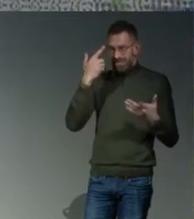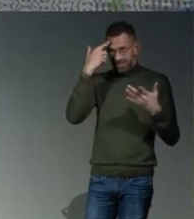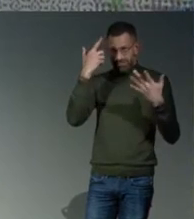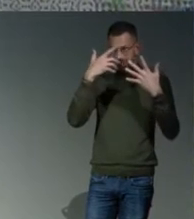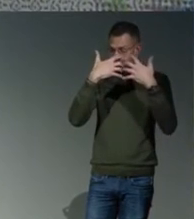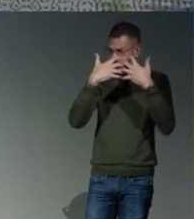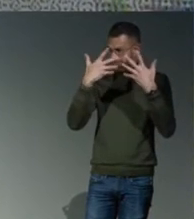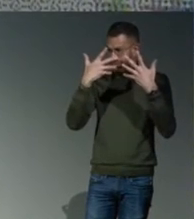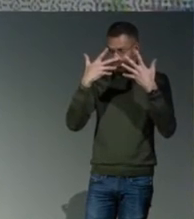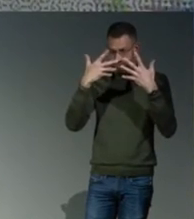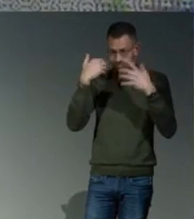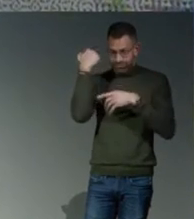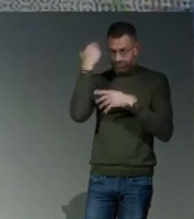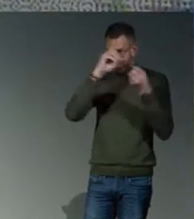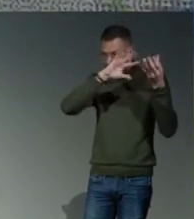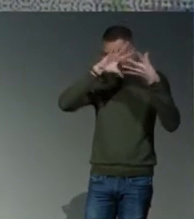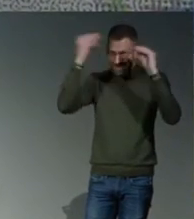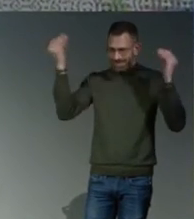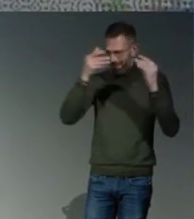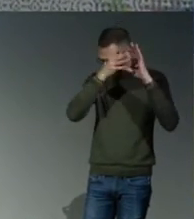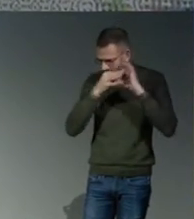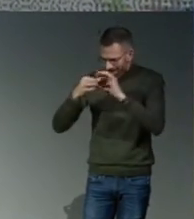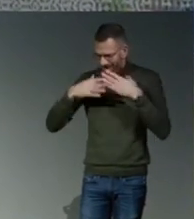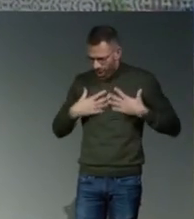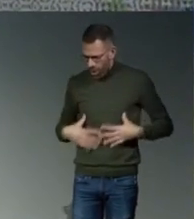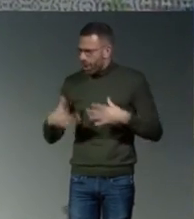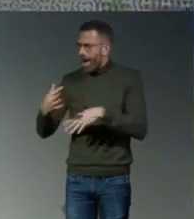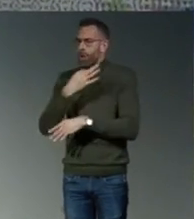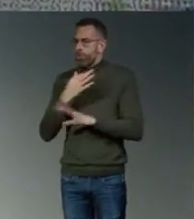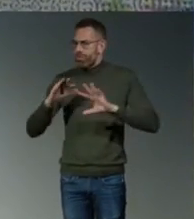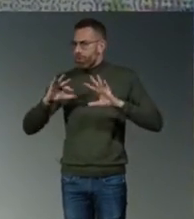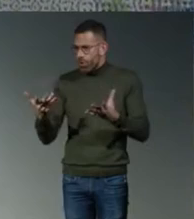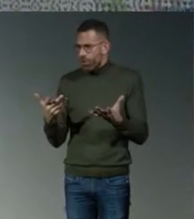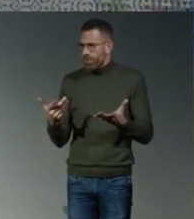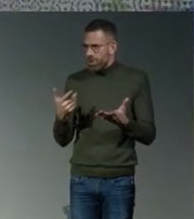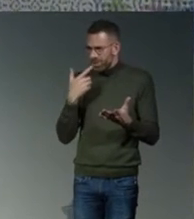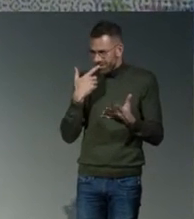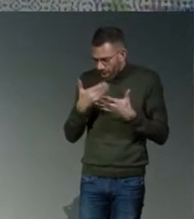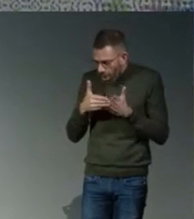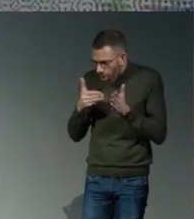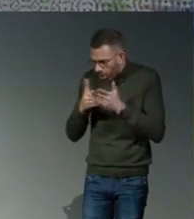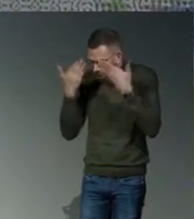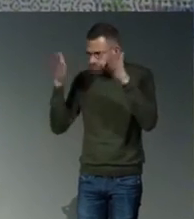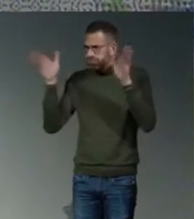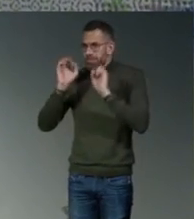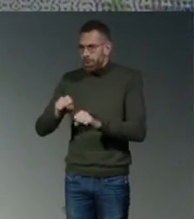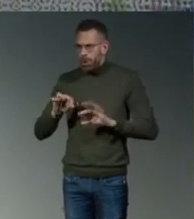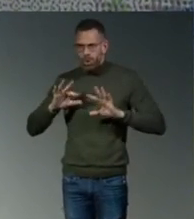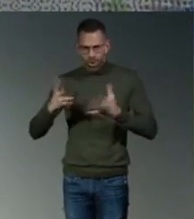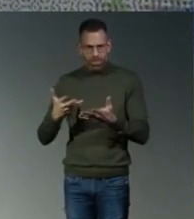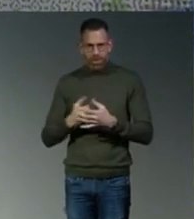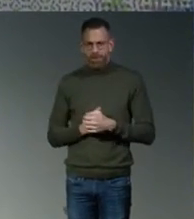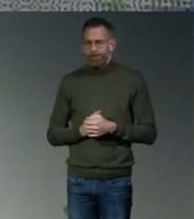corps qui étouffe? À quel point est-ce qu'il est encore disposé? Comment, à quel point il peut encore s'ouvrir à l'autre? Et